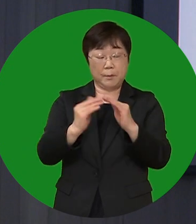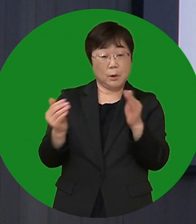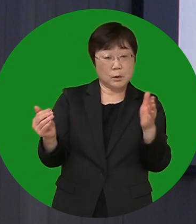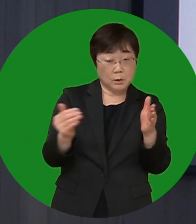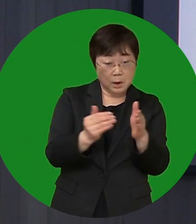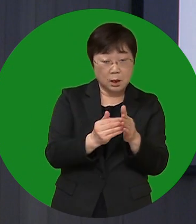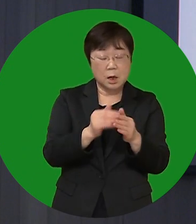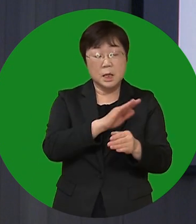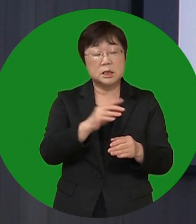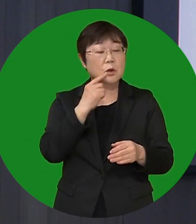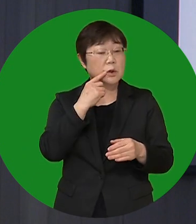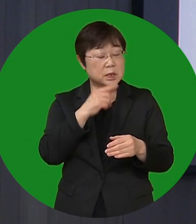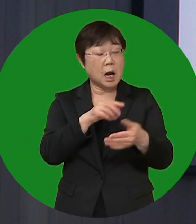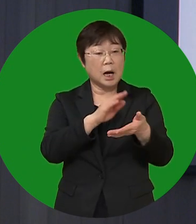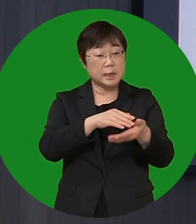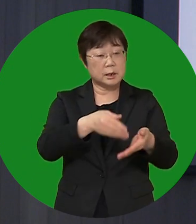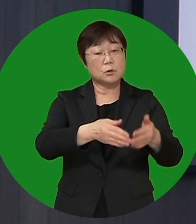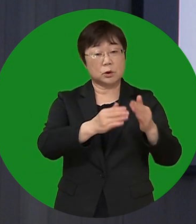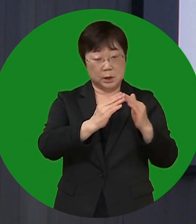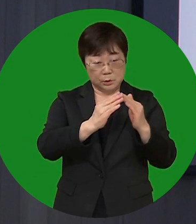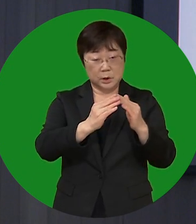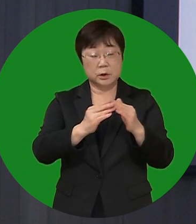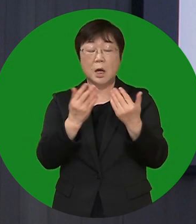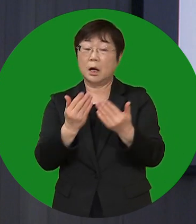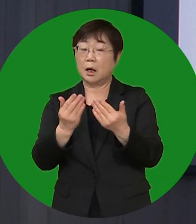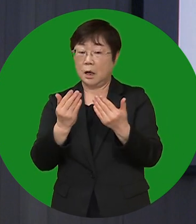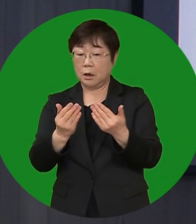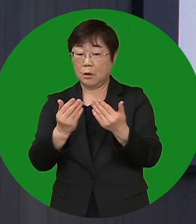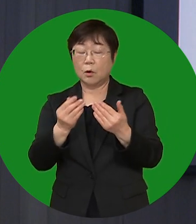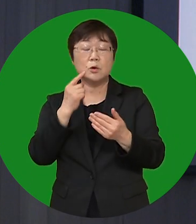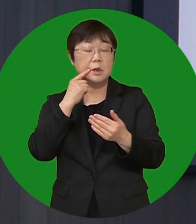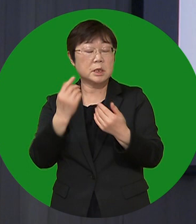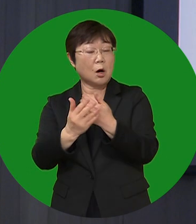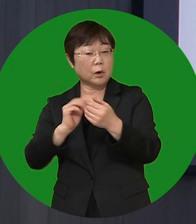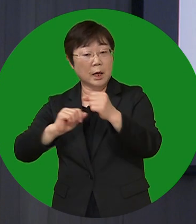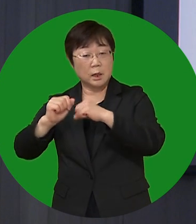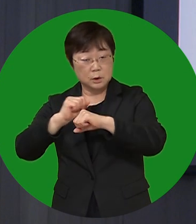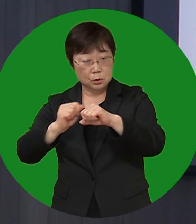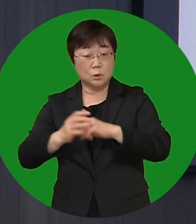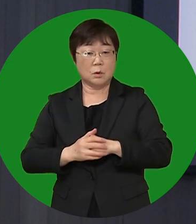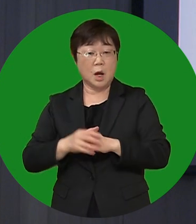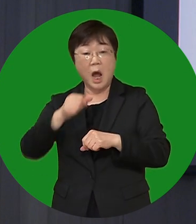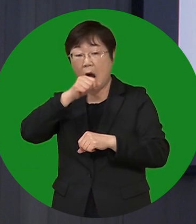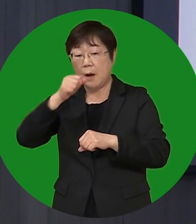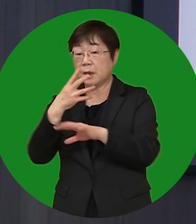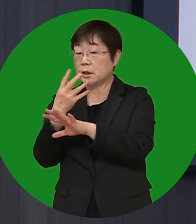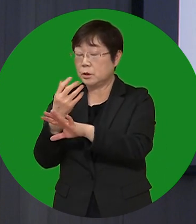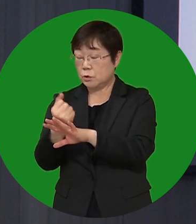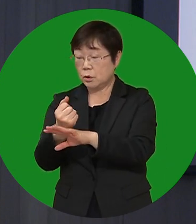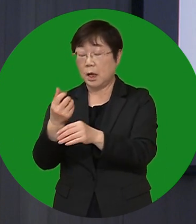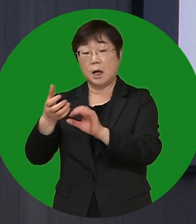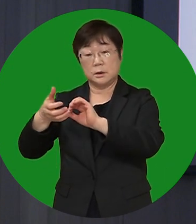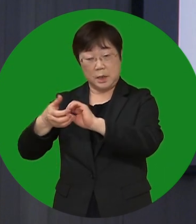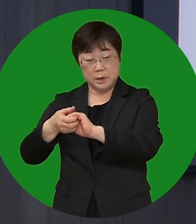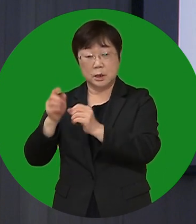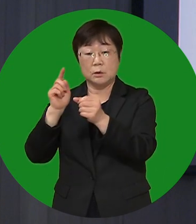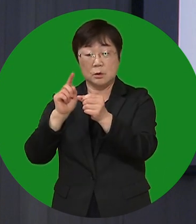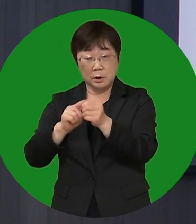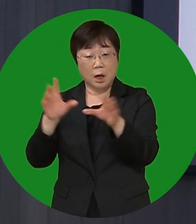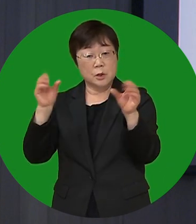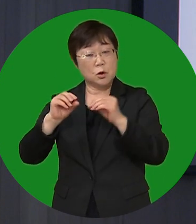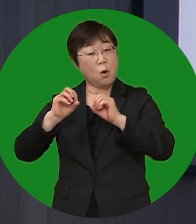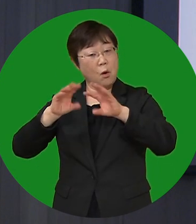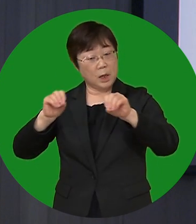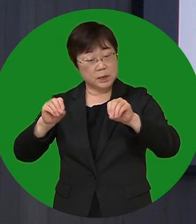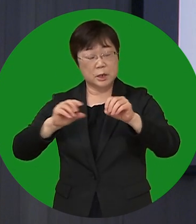自動歯科医院の設立や学校での歯科保健活動網焼き習慣を呈茶させるための情報